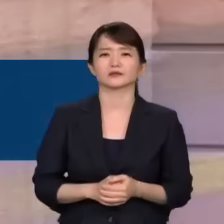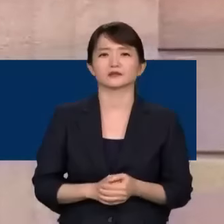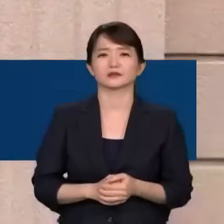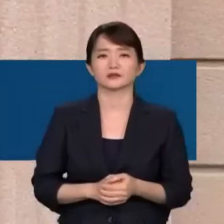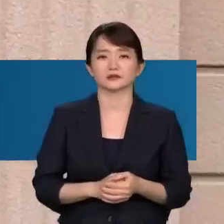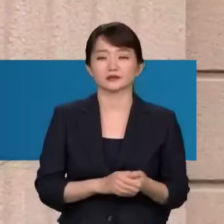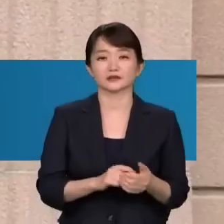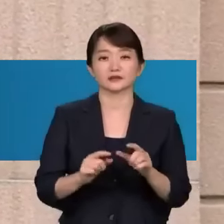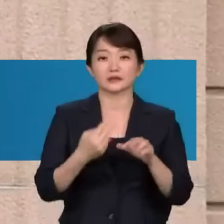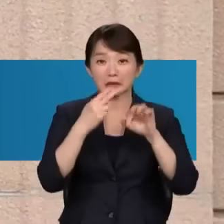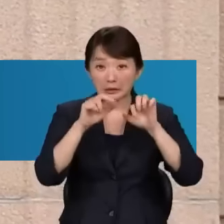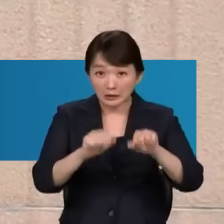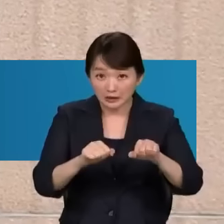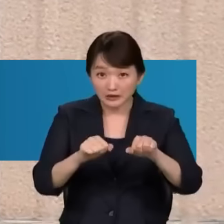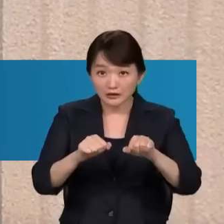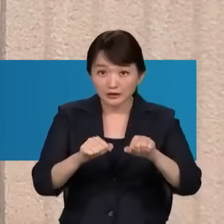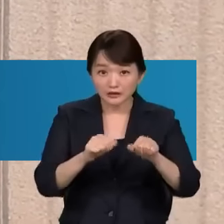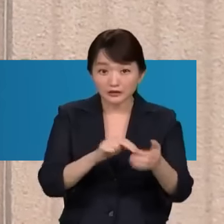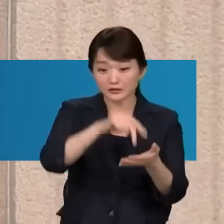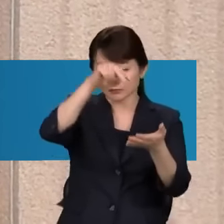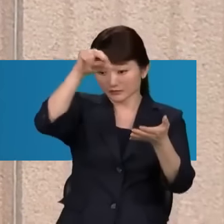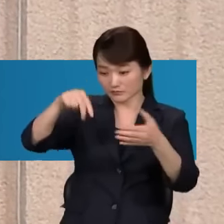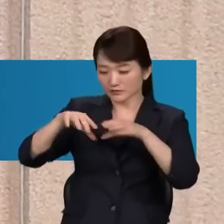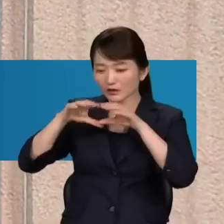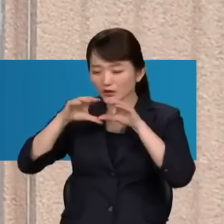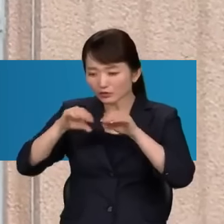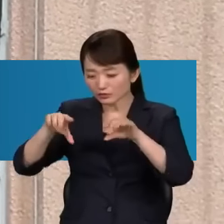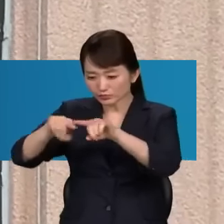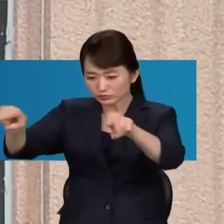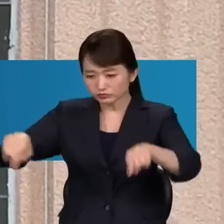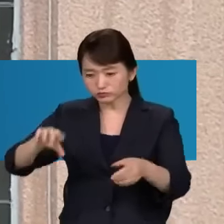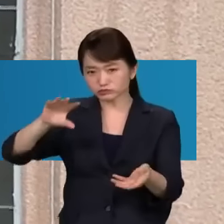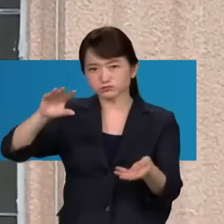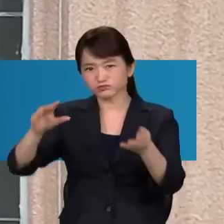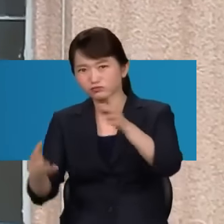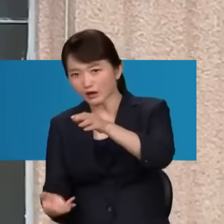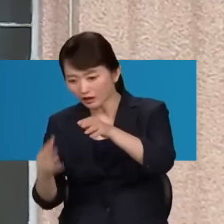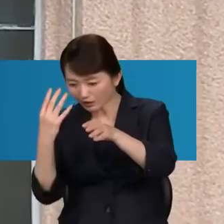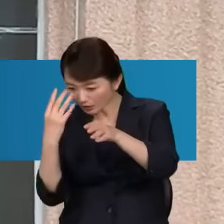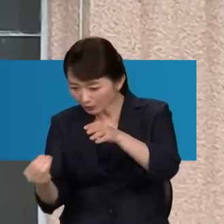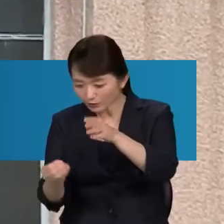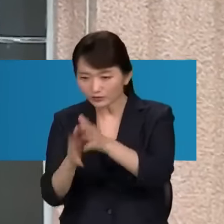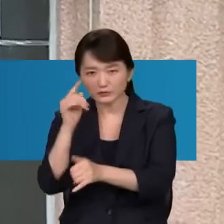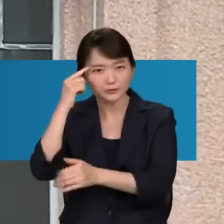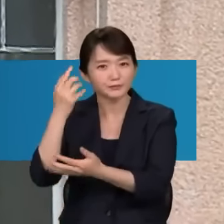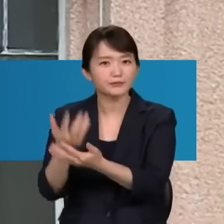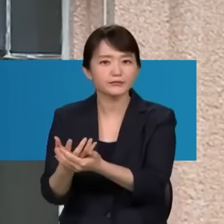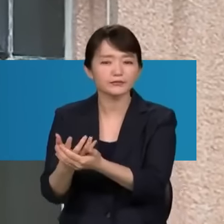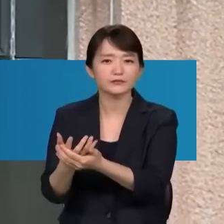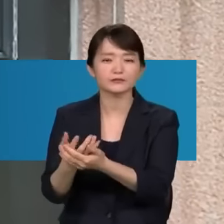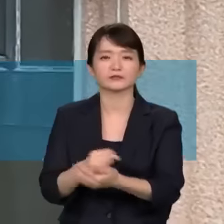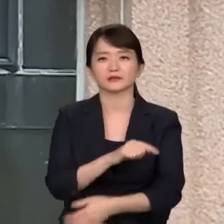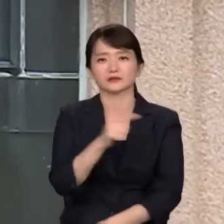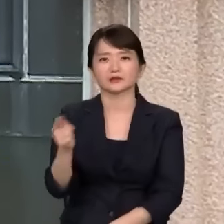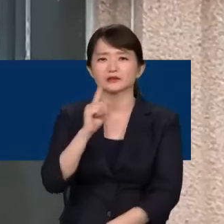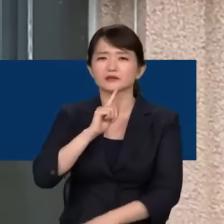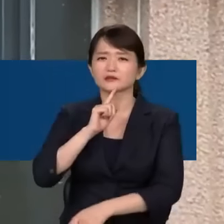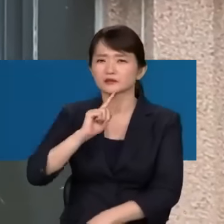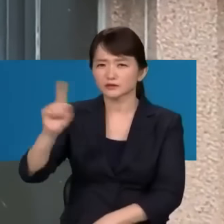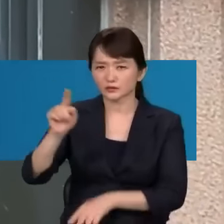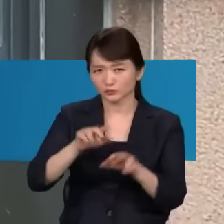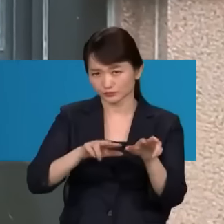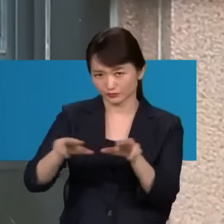뛰어내린 에어매트가 맥없이 뒤집히는 모습이 그대로 노출돼 시민들은 큰 충격을 받았습니다. 이른 저녁이라 신고도 바로